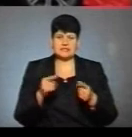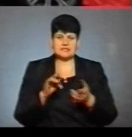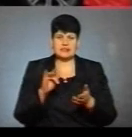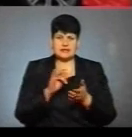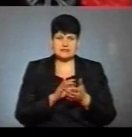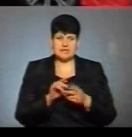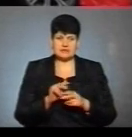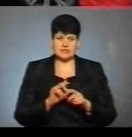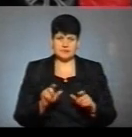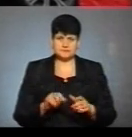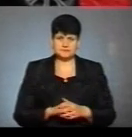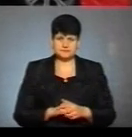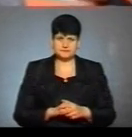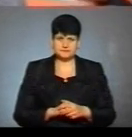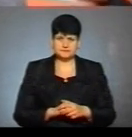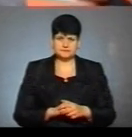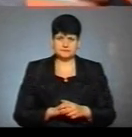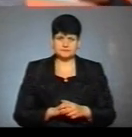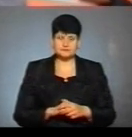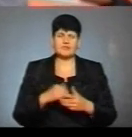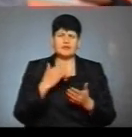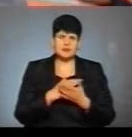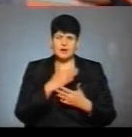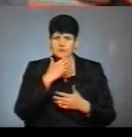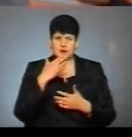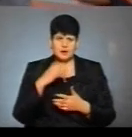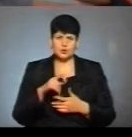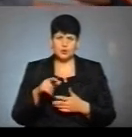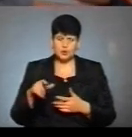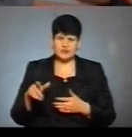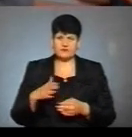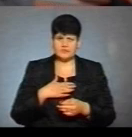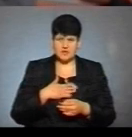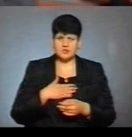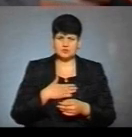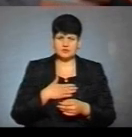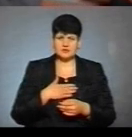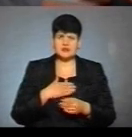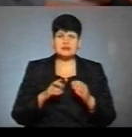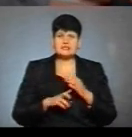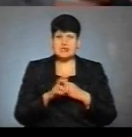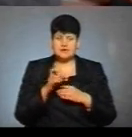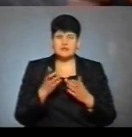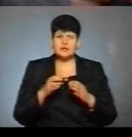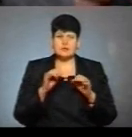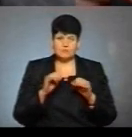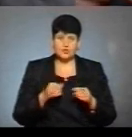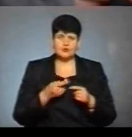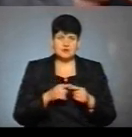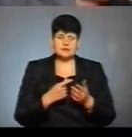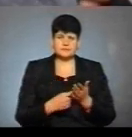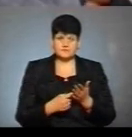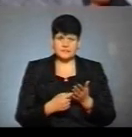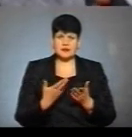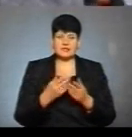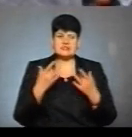розповідає Наталія Плекан. Є багато людей в нашій церкві, які можуть це засвідчити,